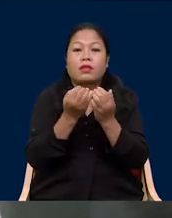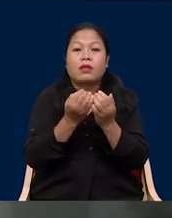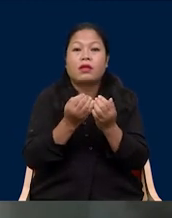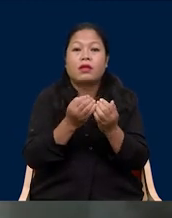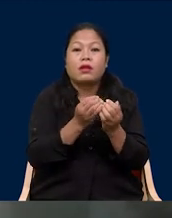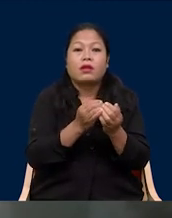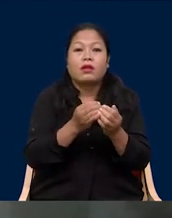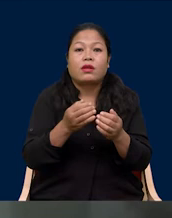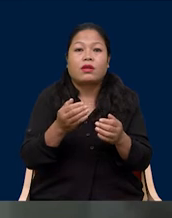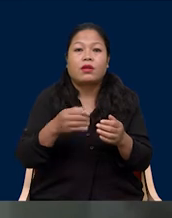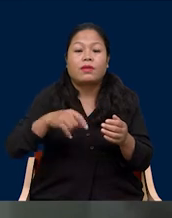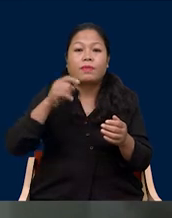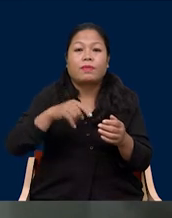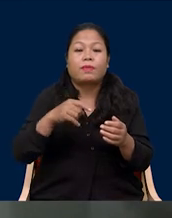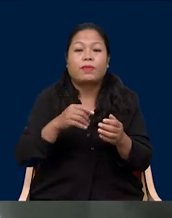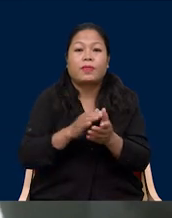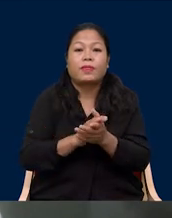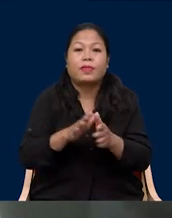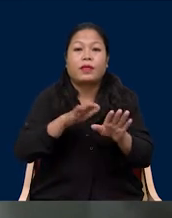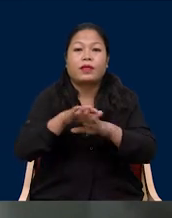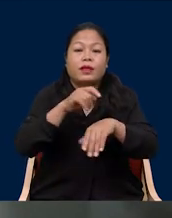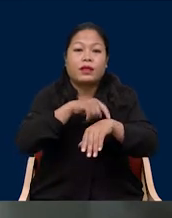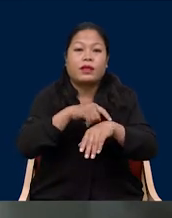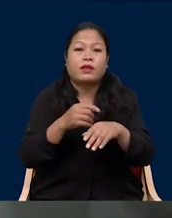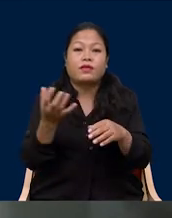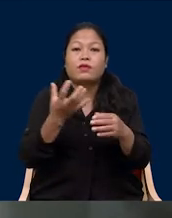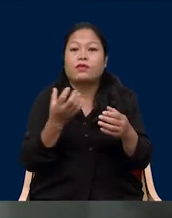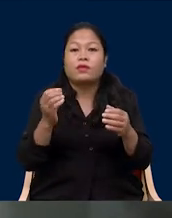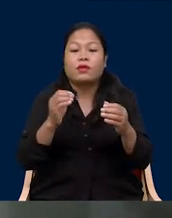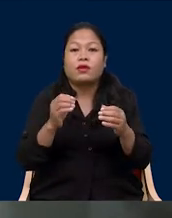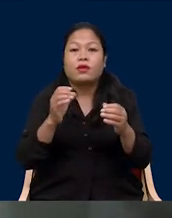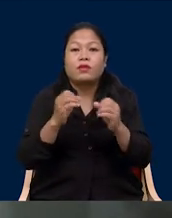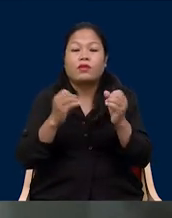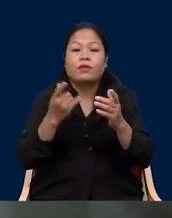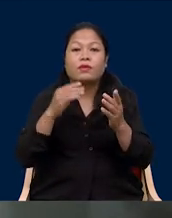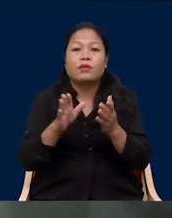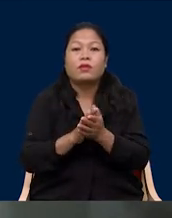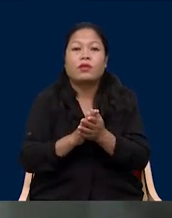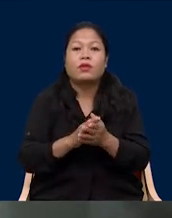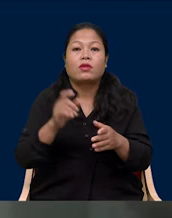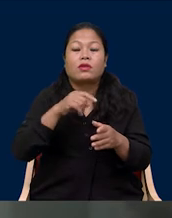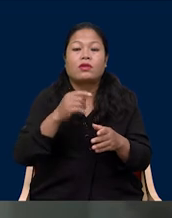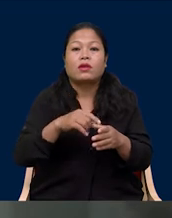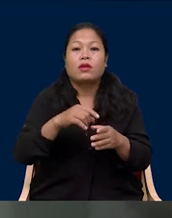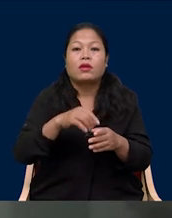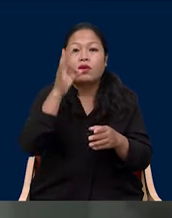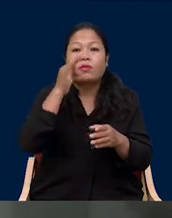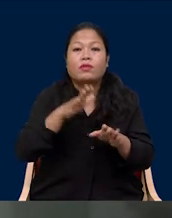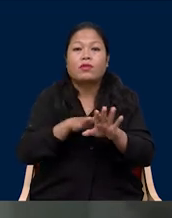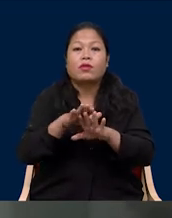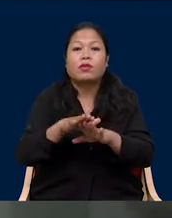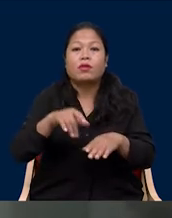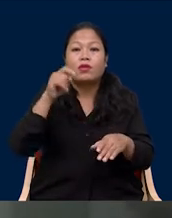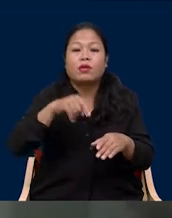तर क्लाइमेट स्टोरिजहरू हेर्दाखेरि चाहिँ अब हाम्रो वी हेभ धेरै टाइम छैन हामीसँग, हामी वी आर रनिङ आउट अफ टाइम. तर पनि त्यस्तो